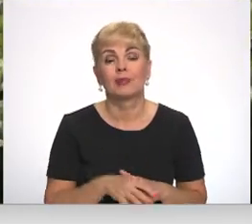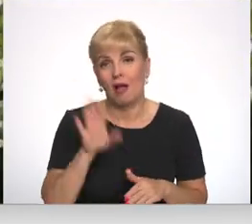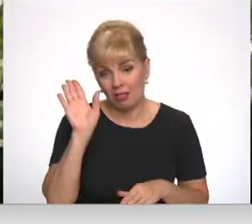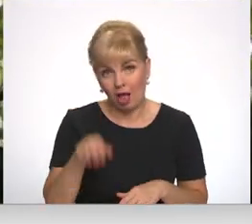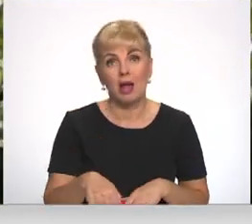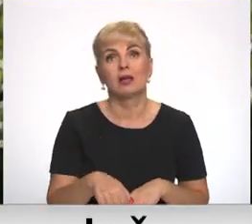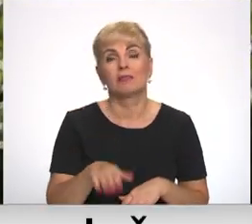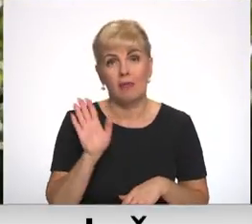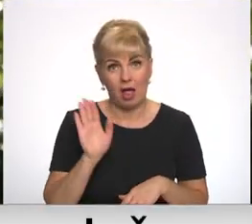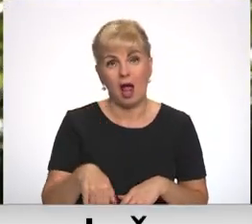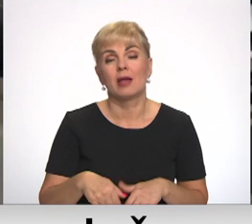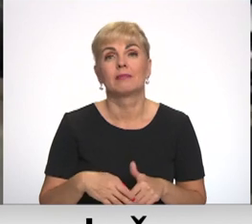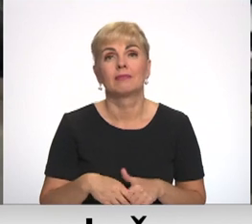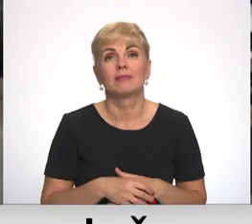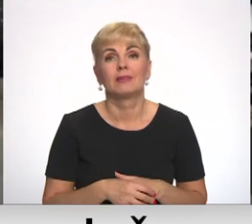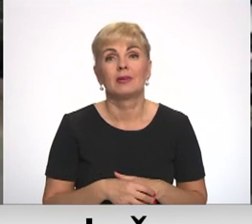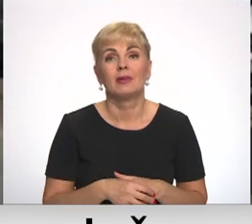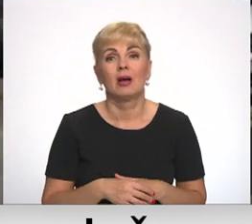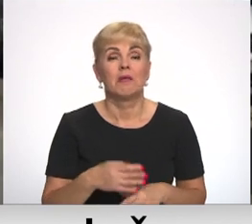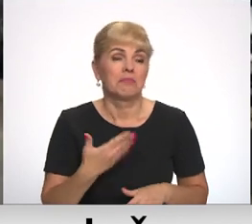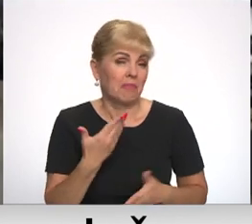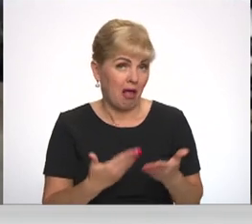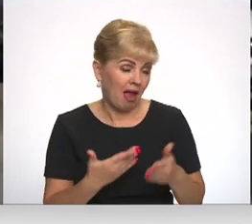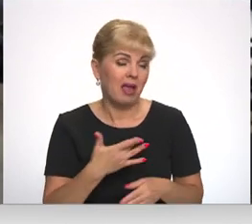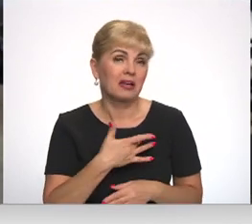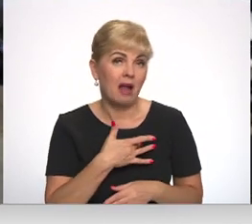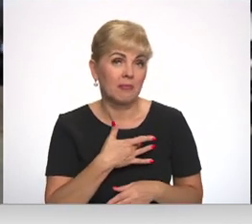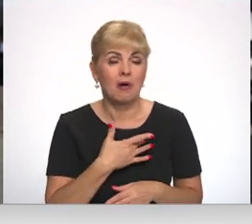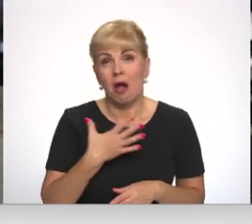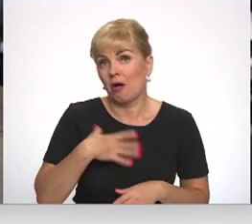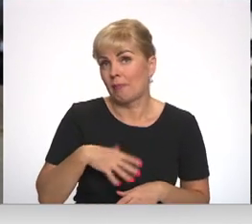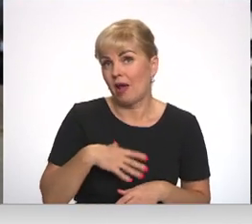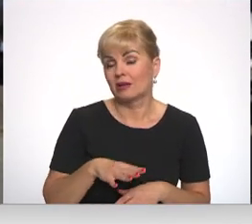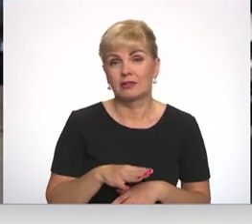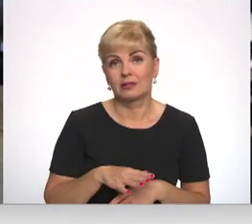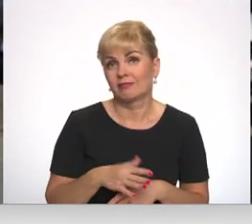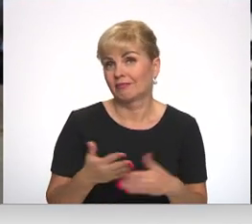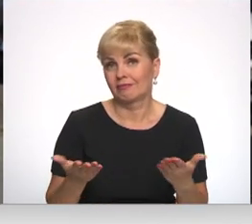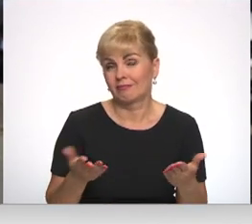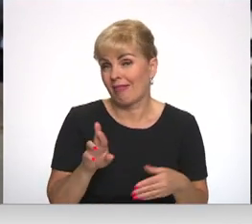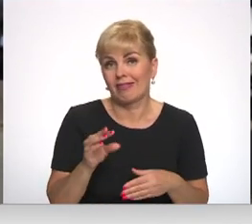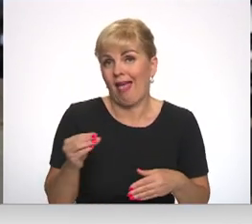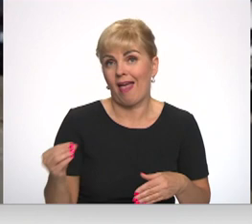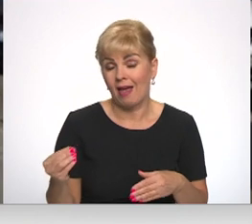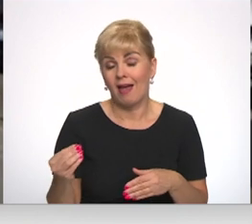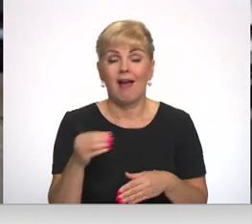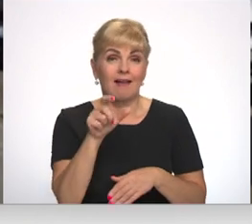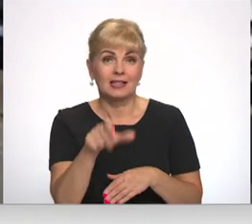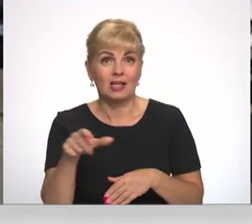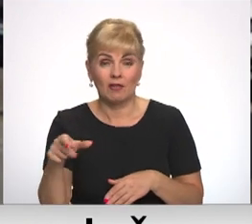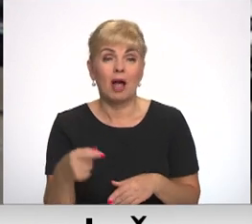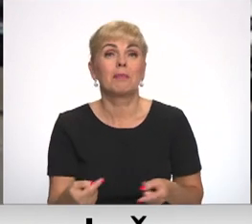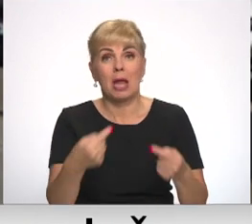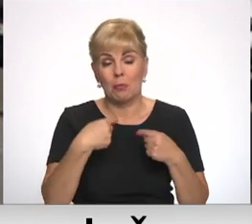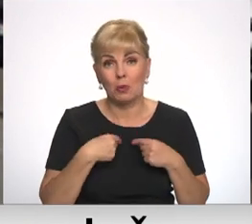ir kopā. Nu, droši vien. Kāpēc tad ne? Jo cilvēku pie mums